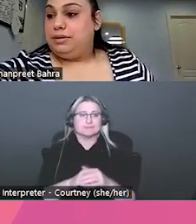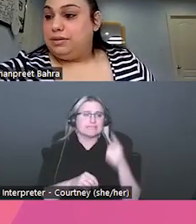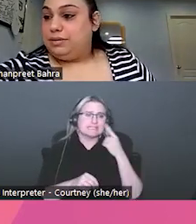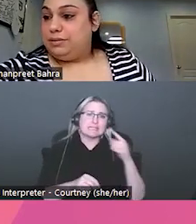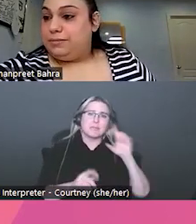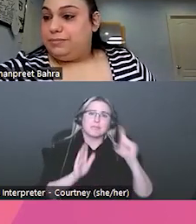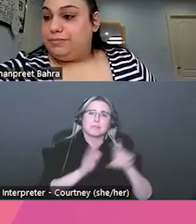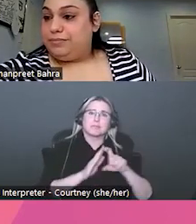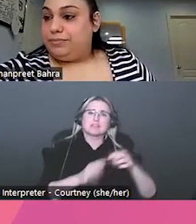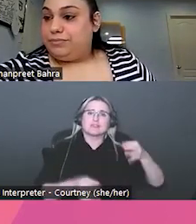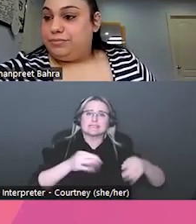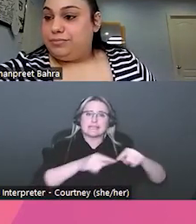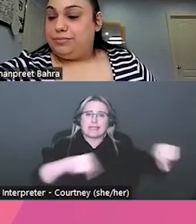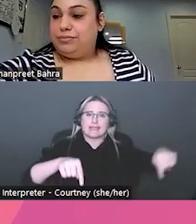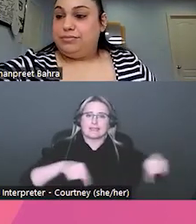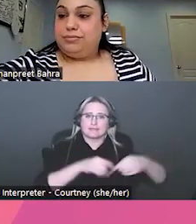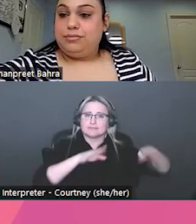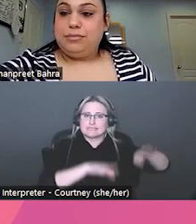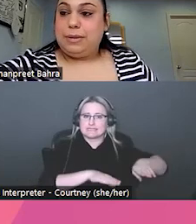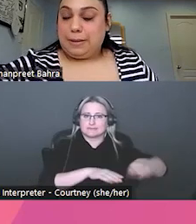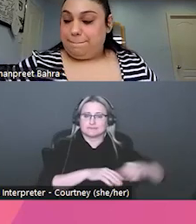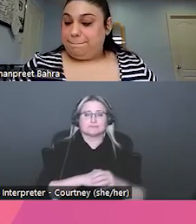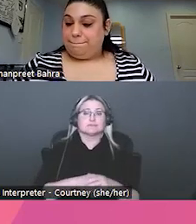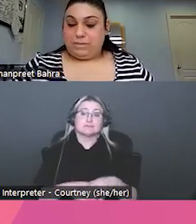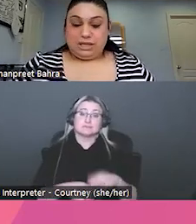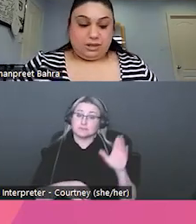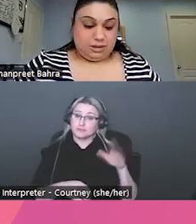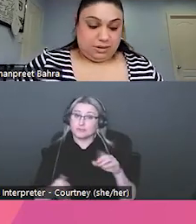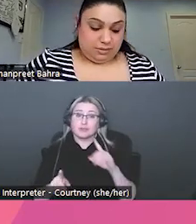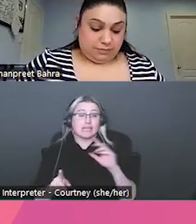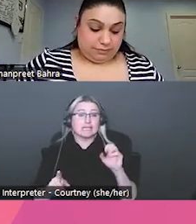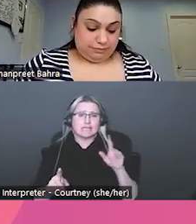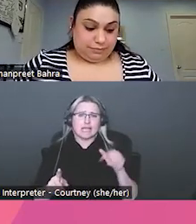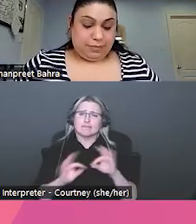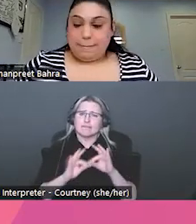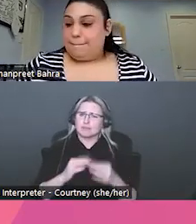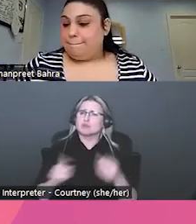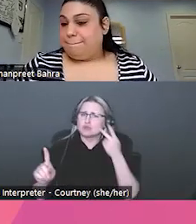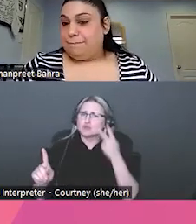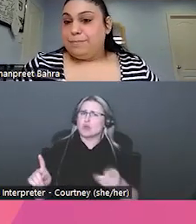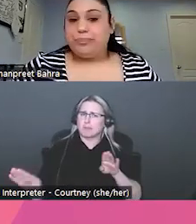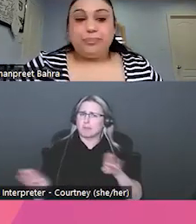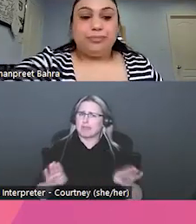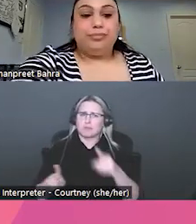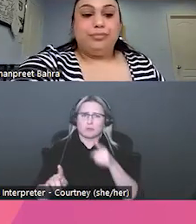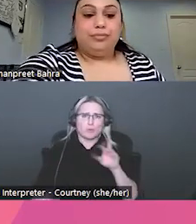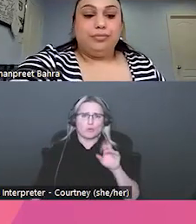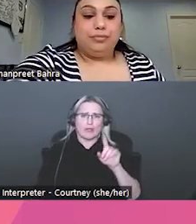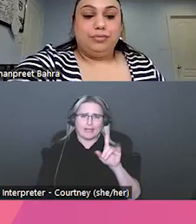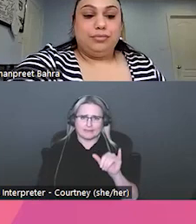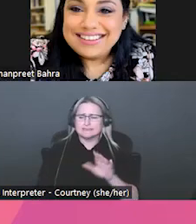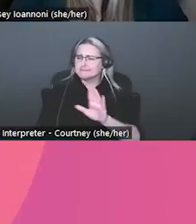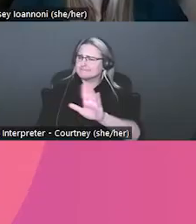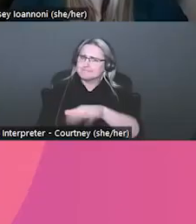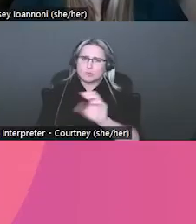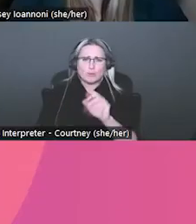sur la diapo, vous voyez une balance. On voit que la famille de Sally a souvent été témoin du comportement de